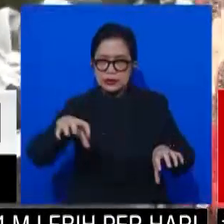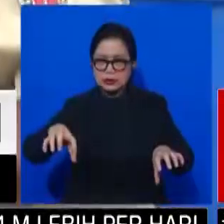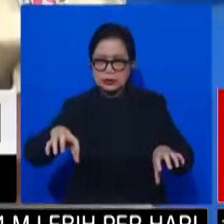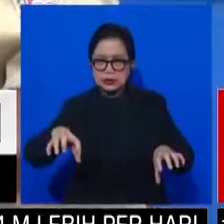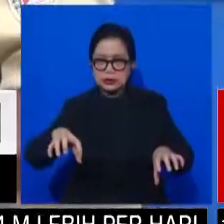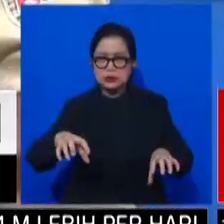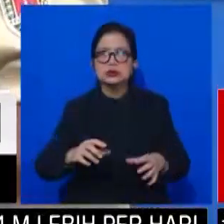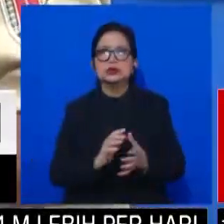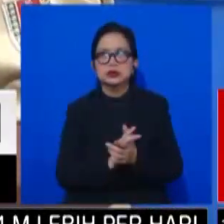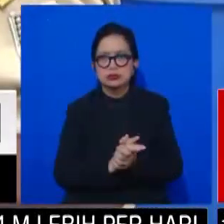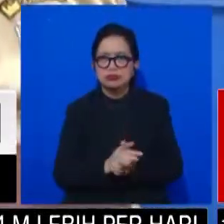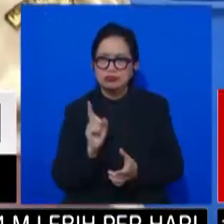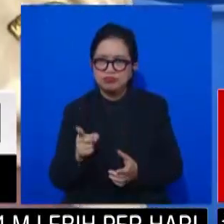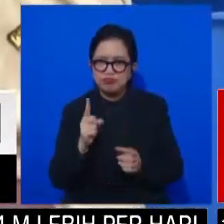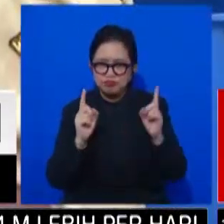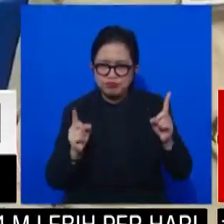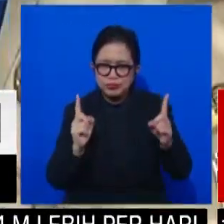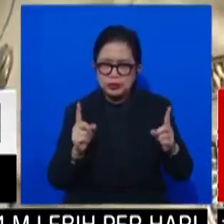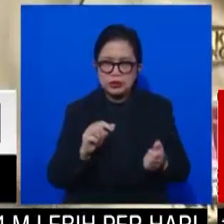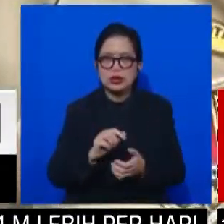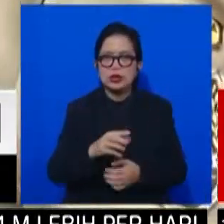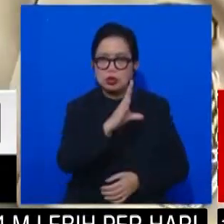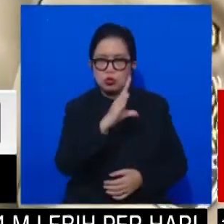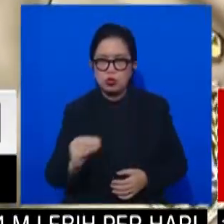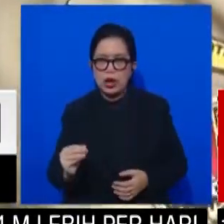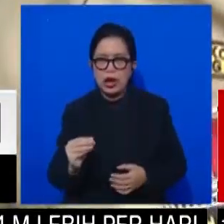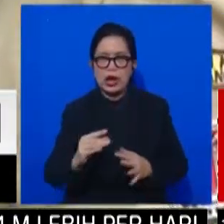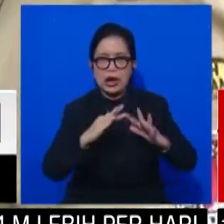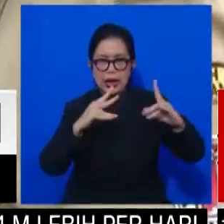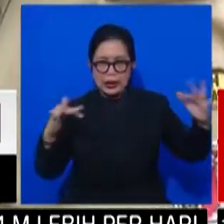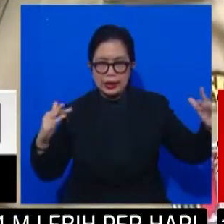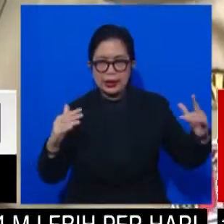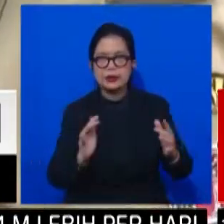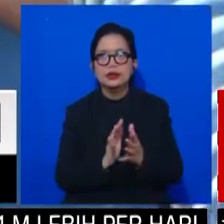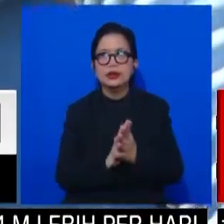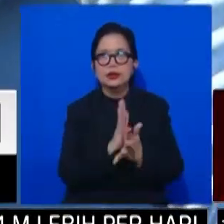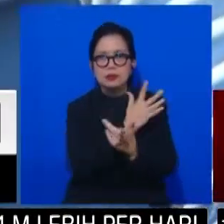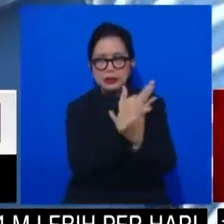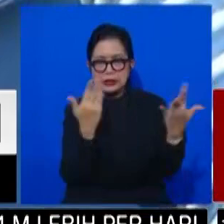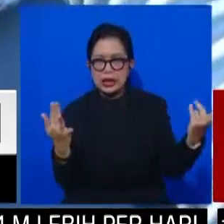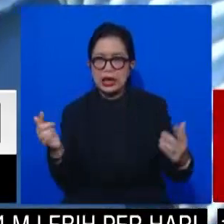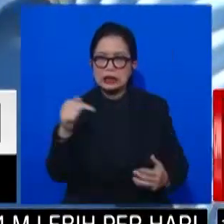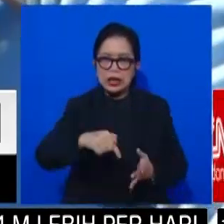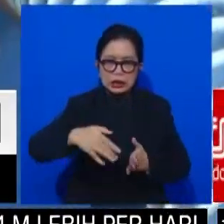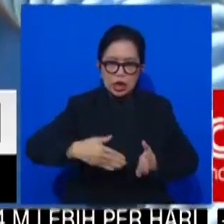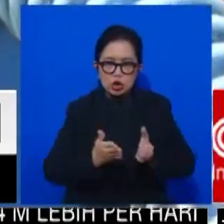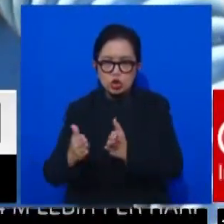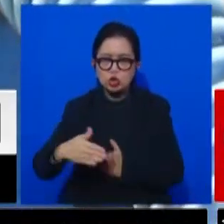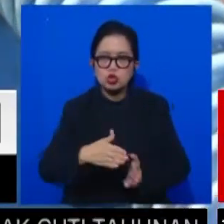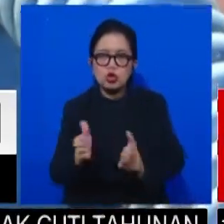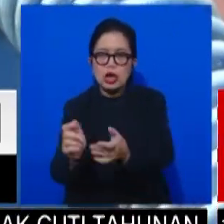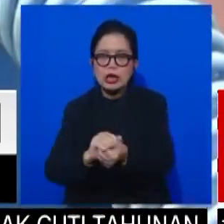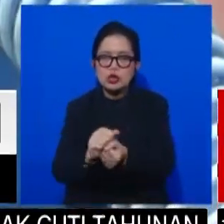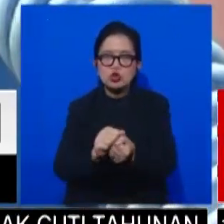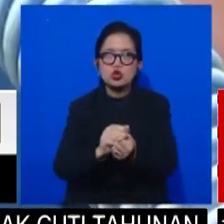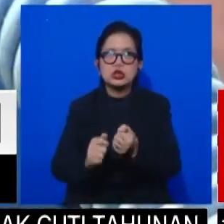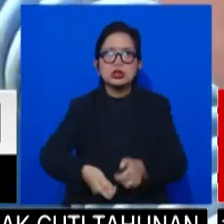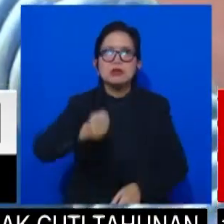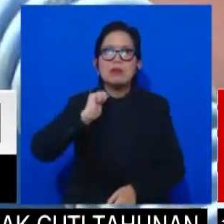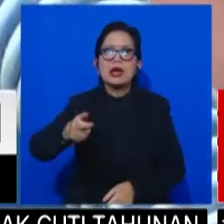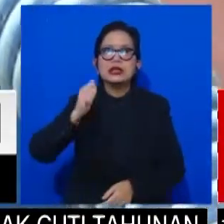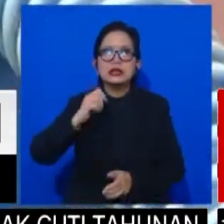Kelurahan Rowosari. Sebagian warga mulai mencuci dan mandi di sungai akibat debit sumur menyusut dan sumber air